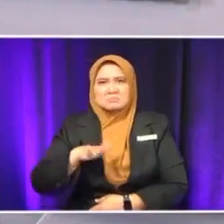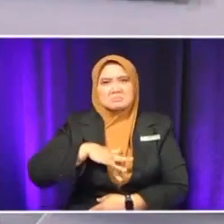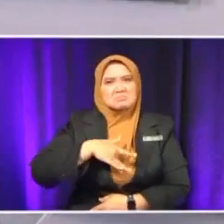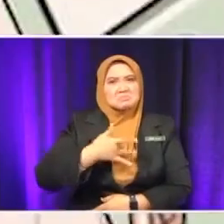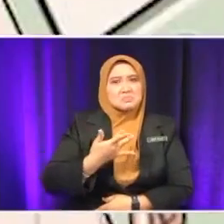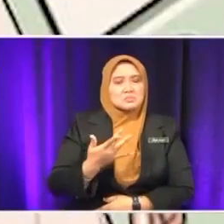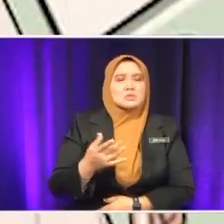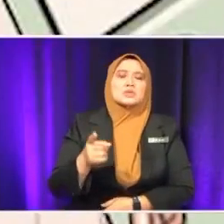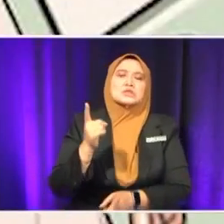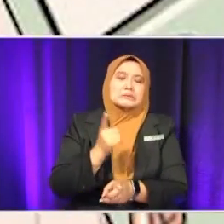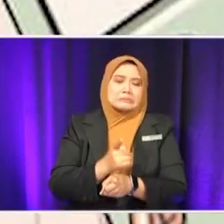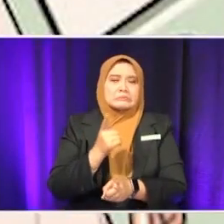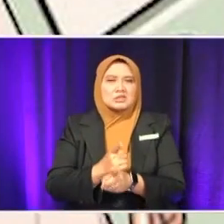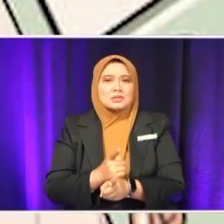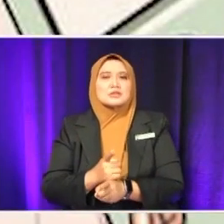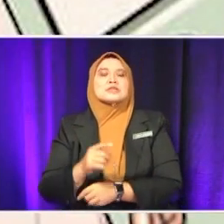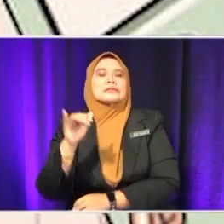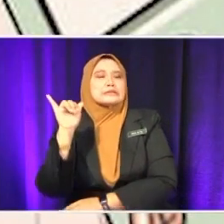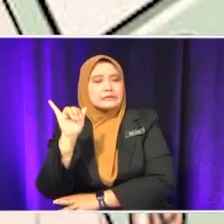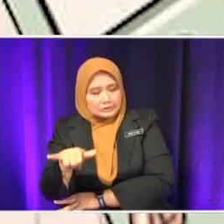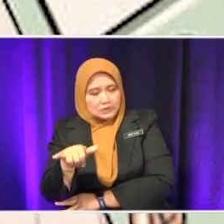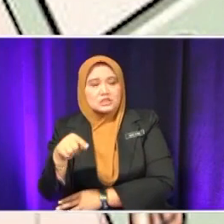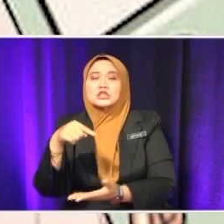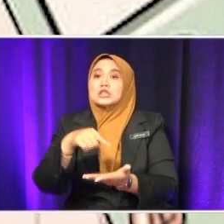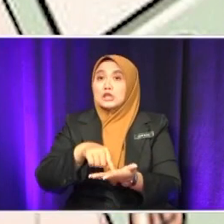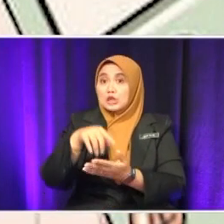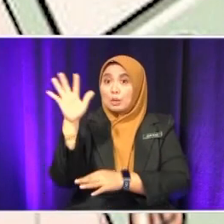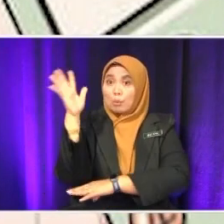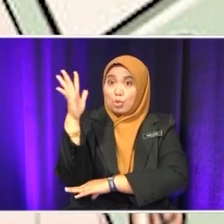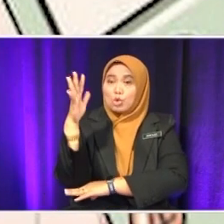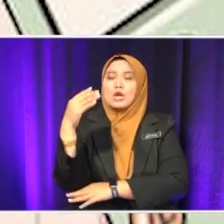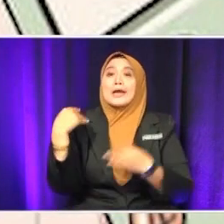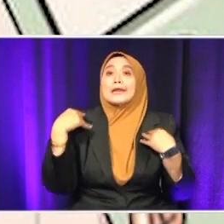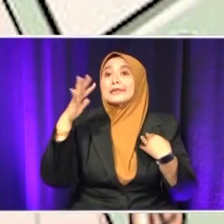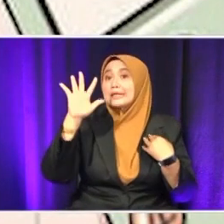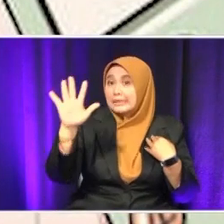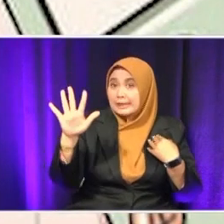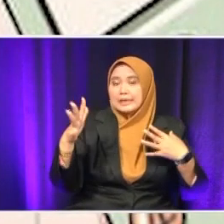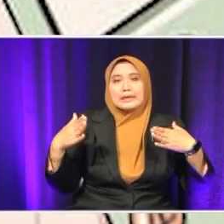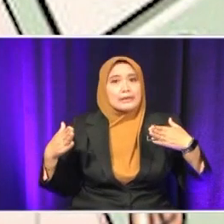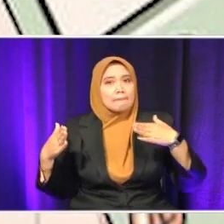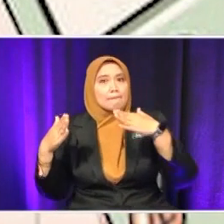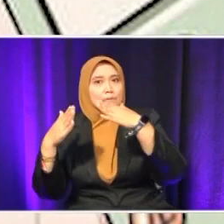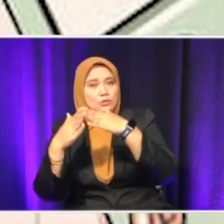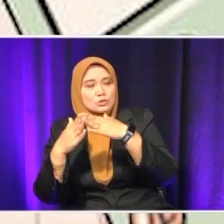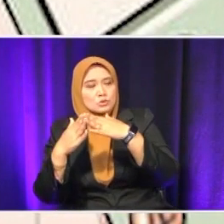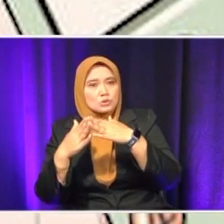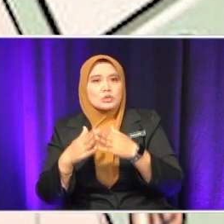pokok. Ya, ini betul. Adalah pokok. Yes. Tahniah Chris. Ya, kita ada 5 bucu A R S U